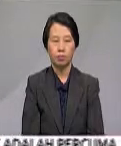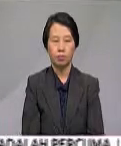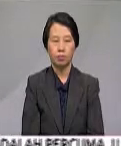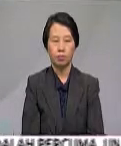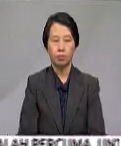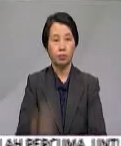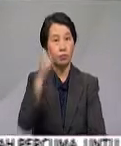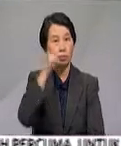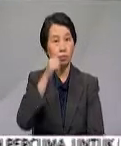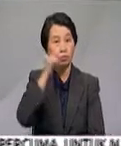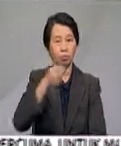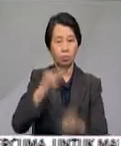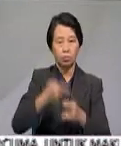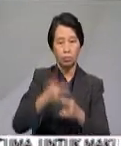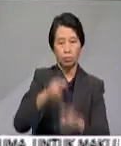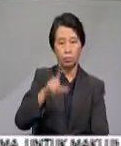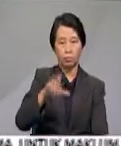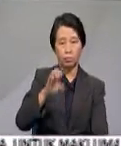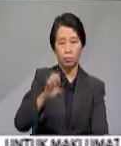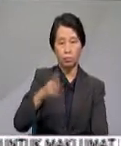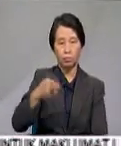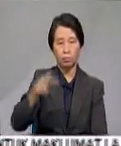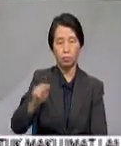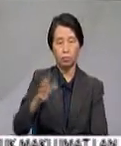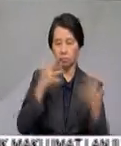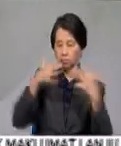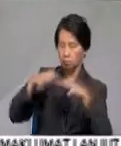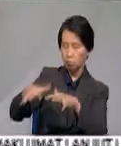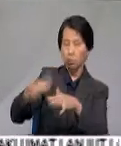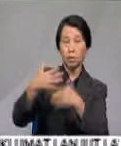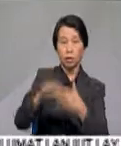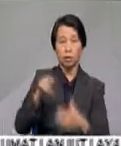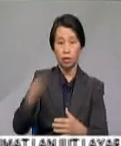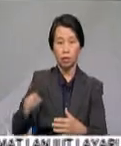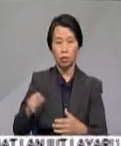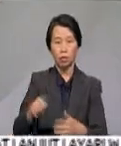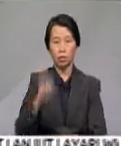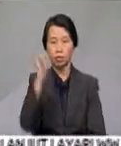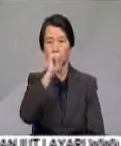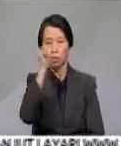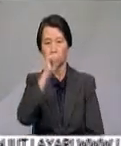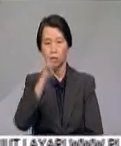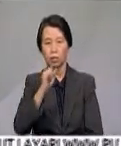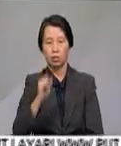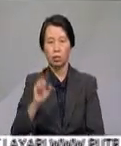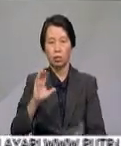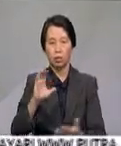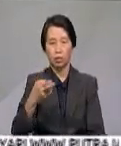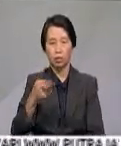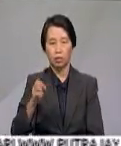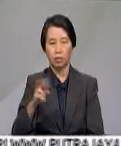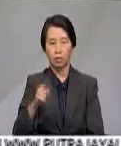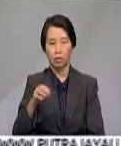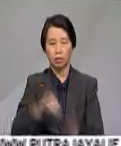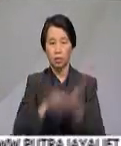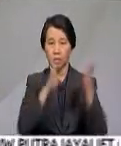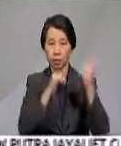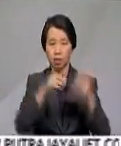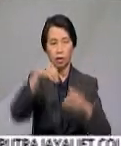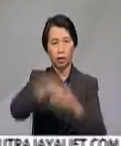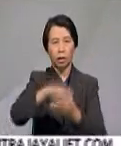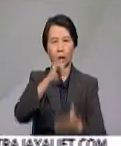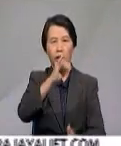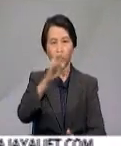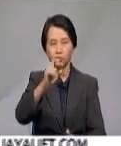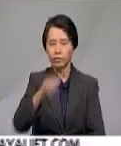Seorang gadis bernama Noha Bahrin mendapat perhatian ramai selepas menyanyikan lagu Christina Aguilera, Hurt, di Instagramnya. Paling